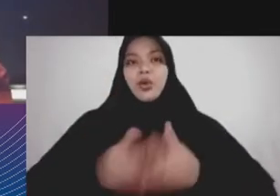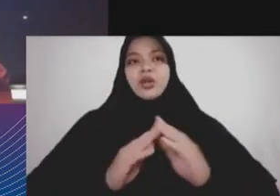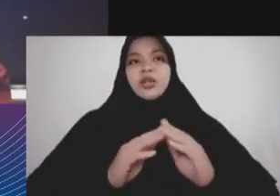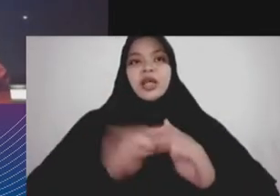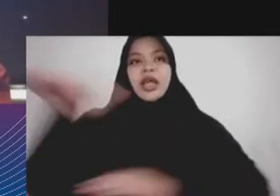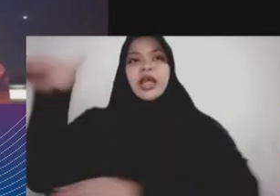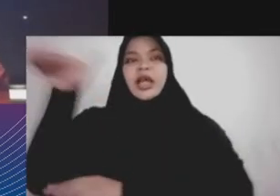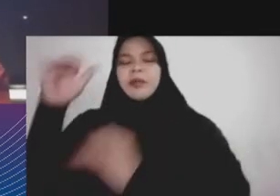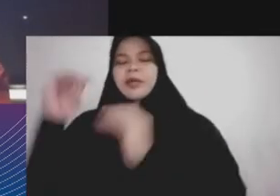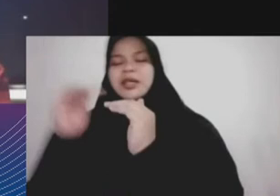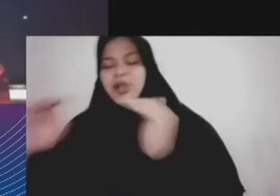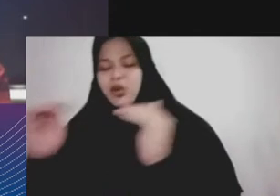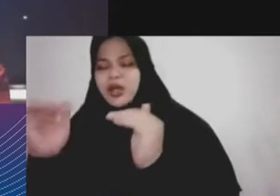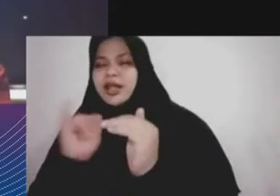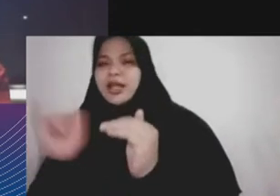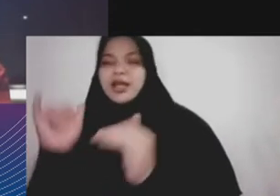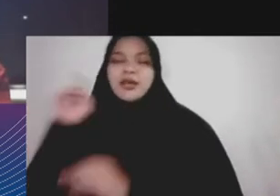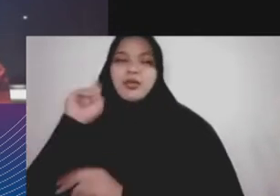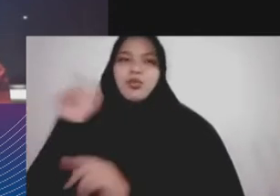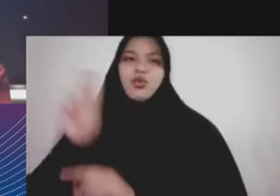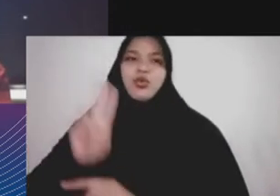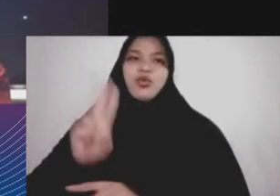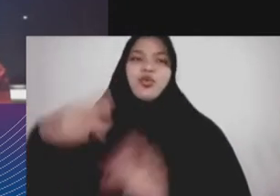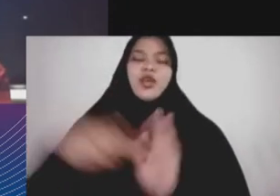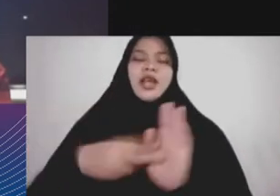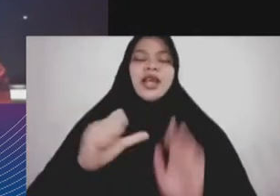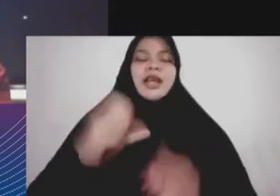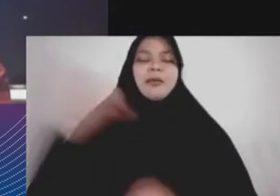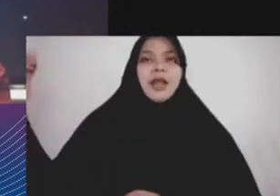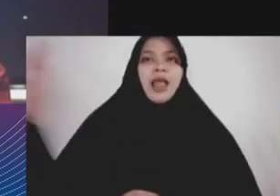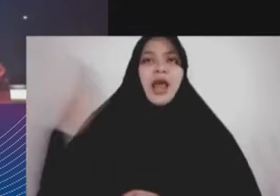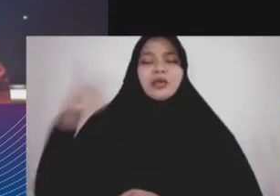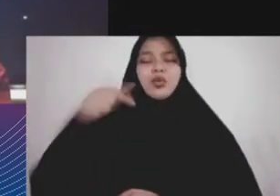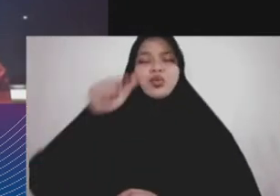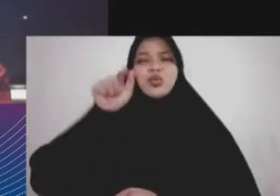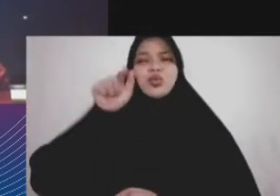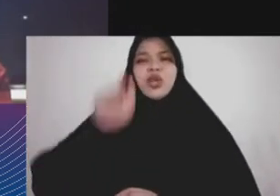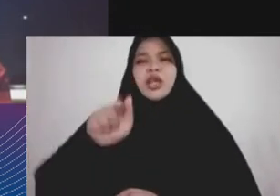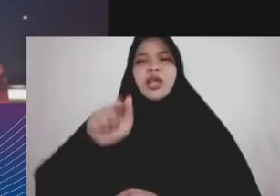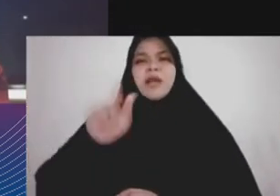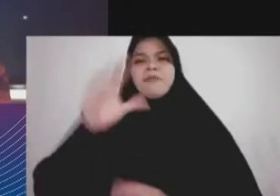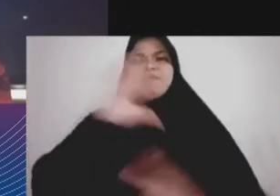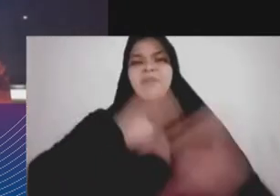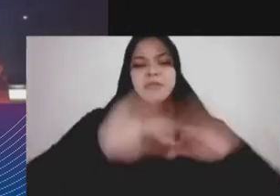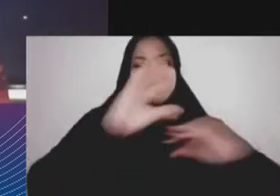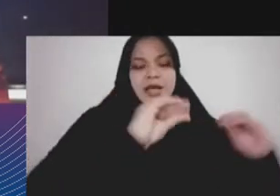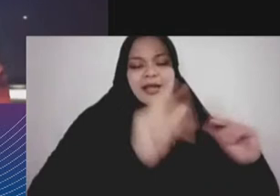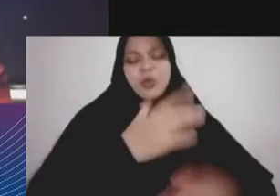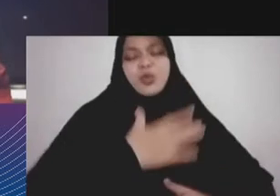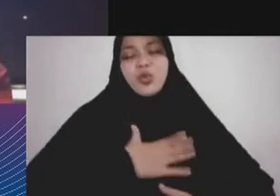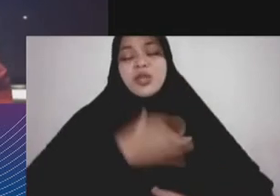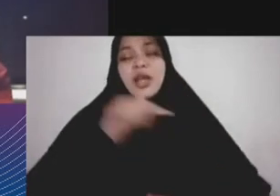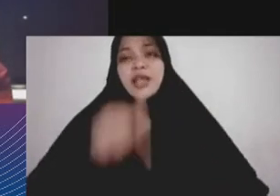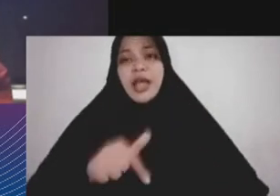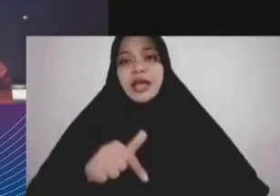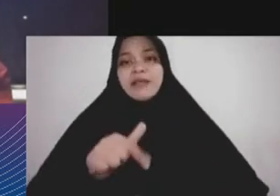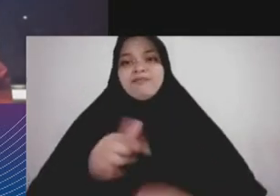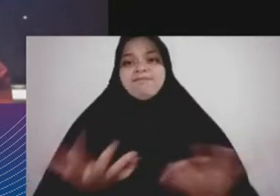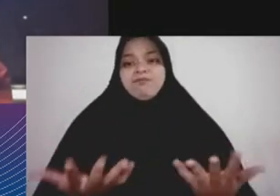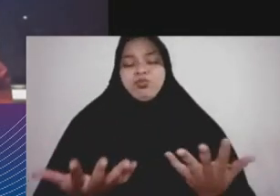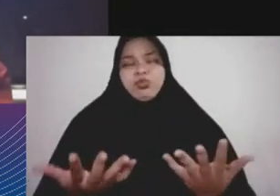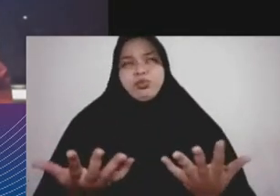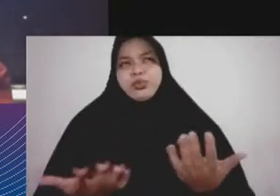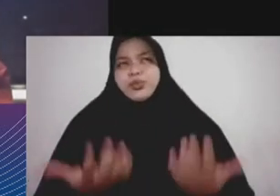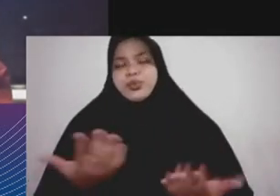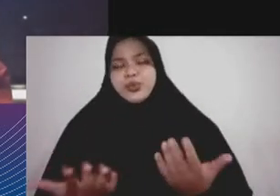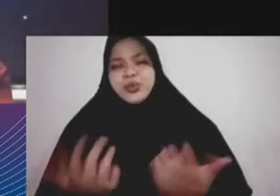Bu Fene bilang, itu menarik sekali. Jadi pembahasannya kalau menurut saya hitungannya akan lebih